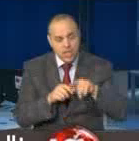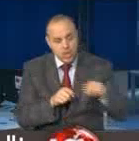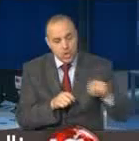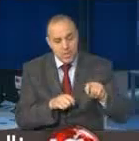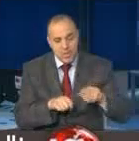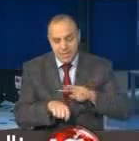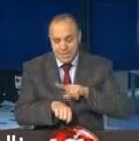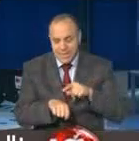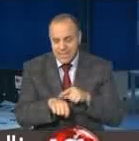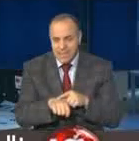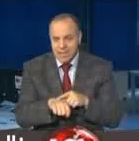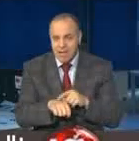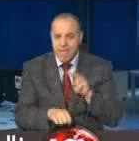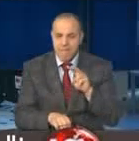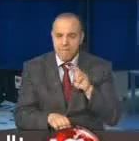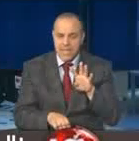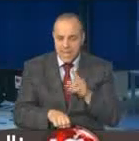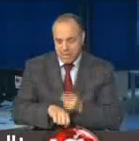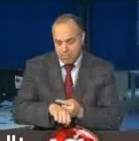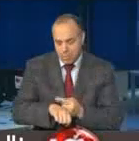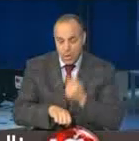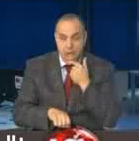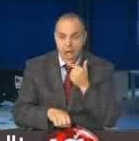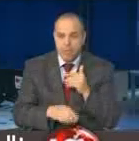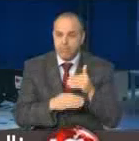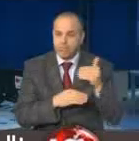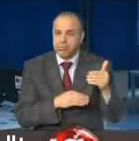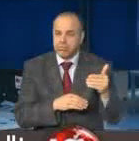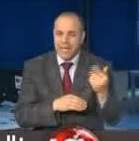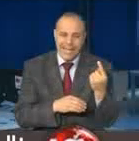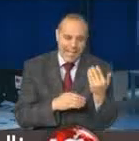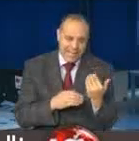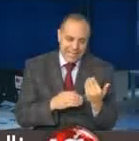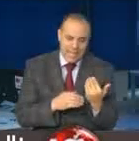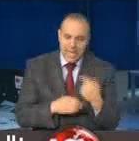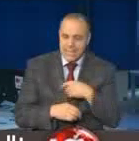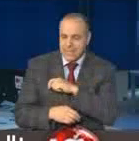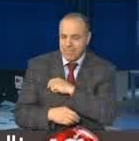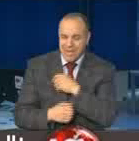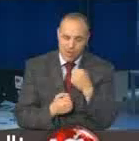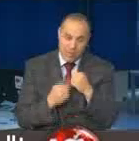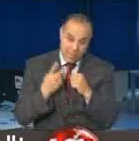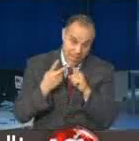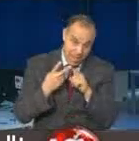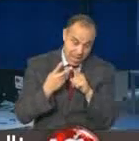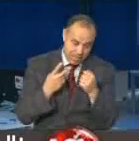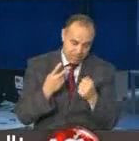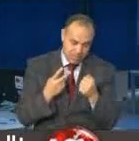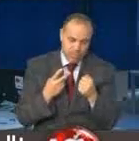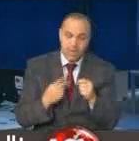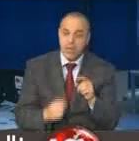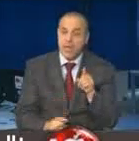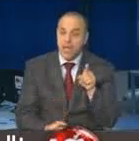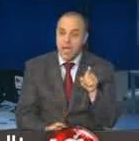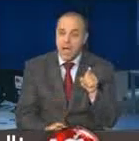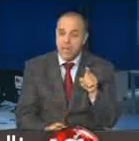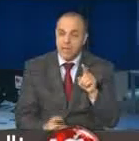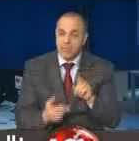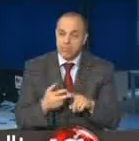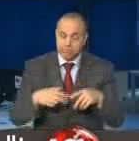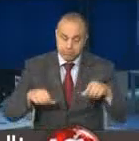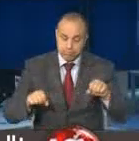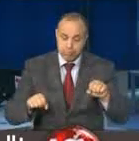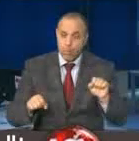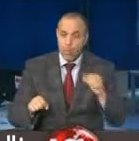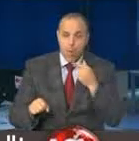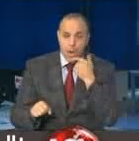في 2:24 متقدما بأقل من دقيقة على الإسباني لاني روما. وفي سباق الدراجات